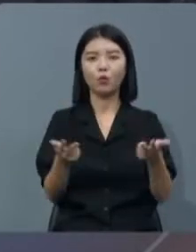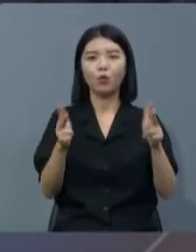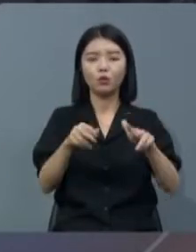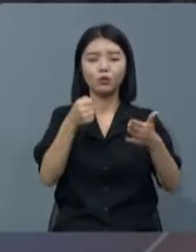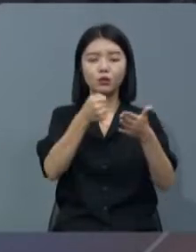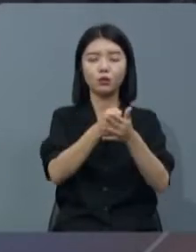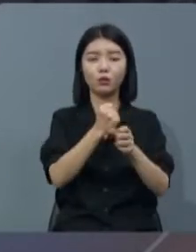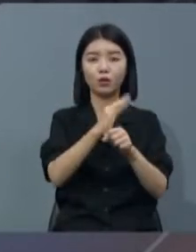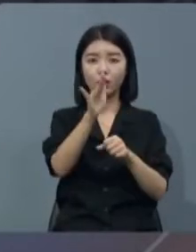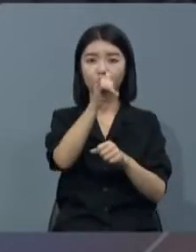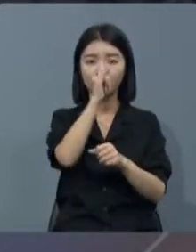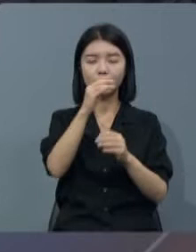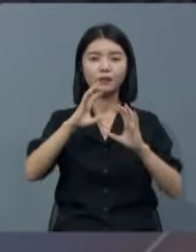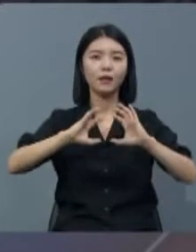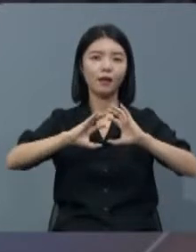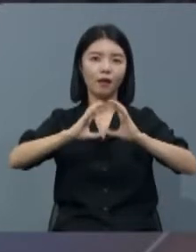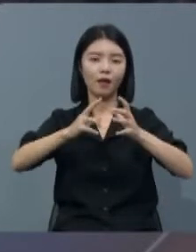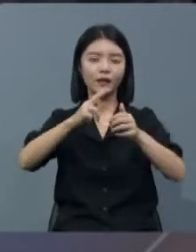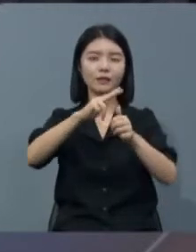지정된